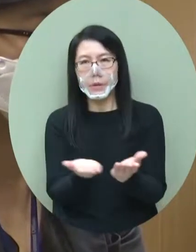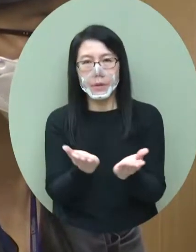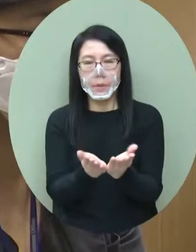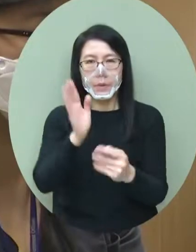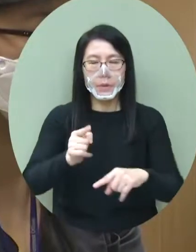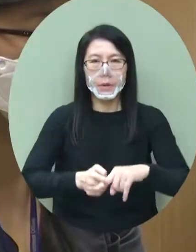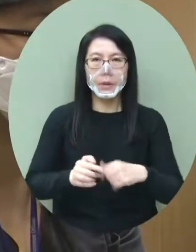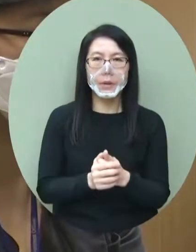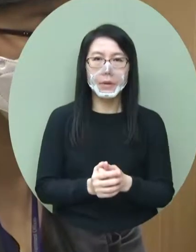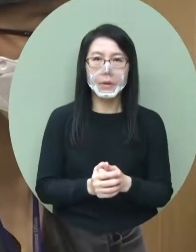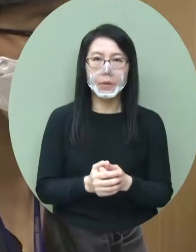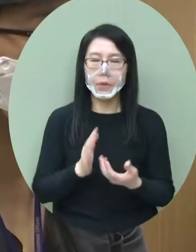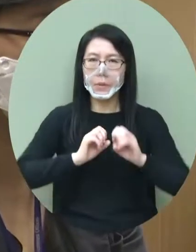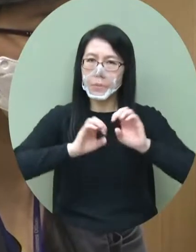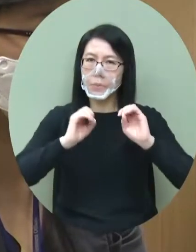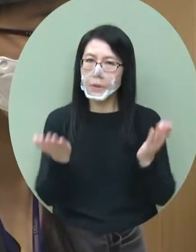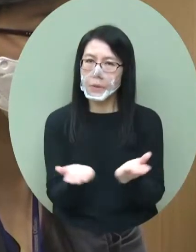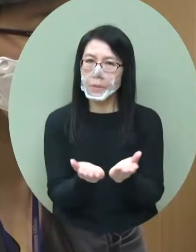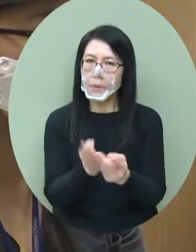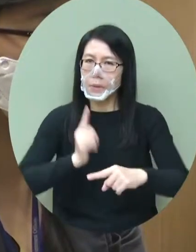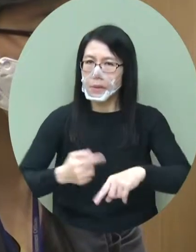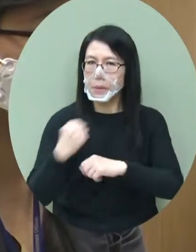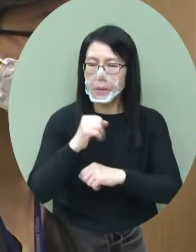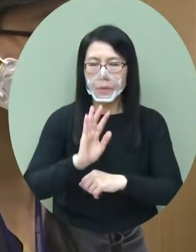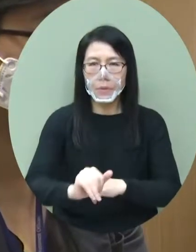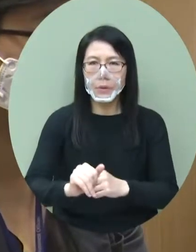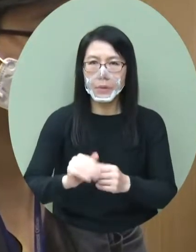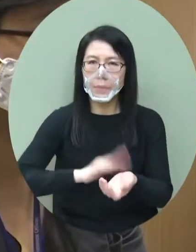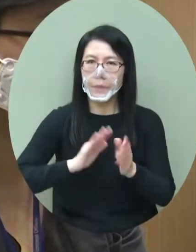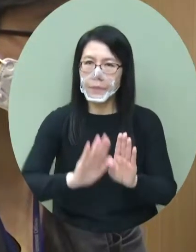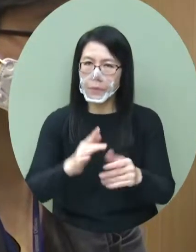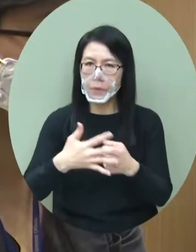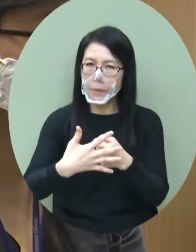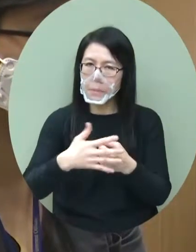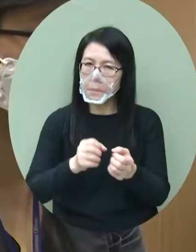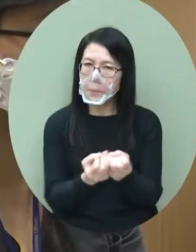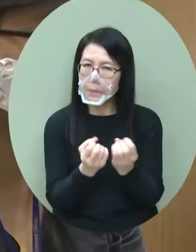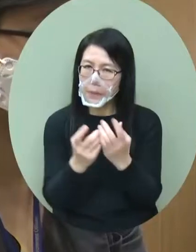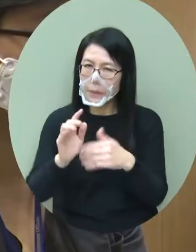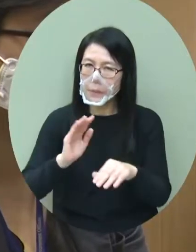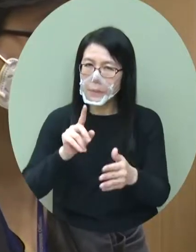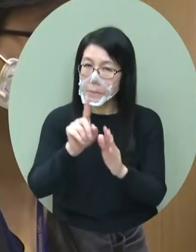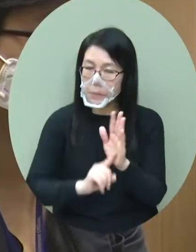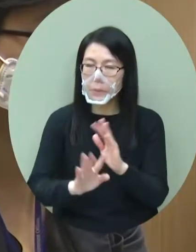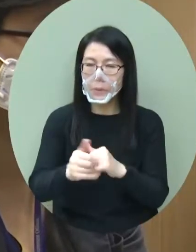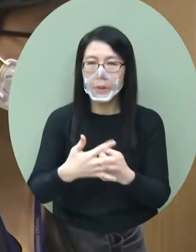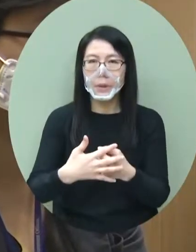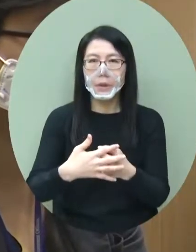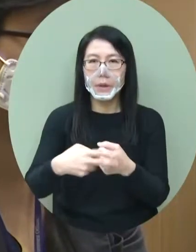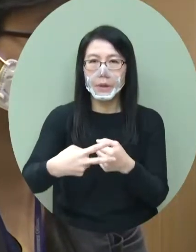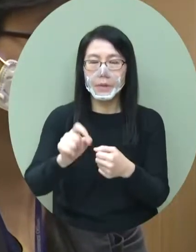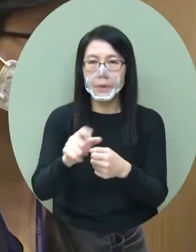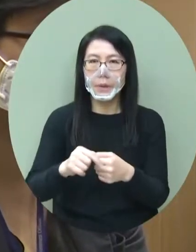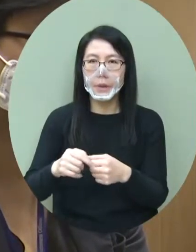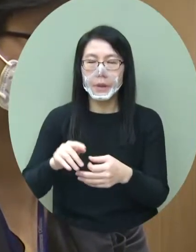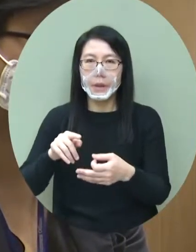的百姓呢可以就是成功的抗疫呢？还有就是有关就是昨